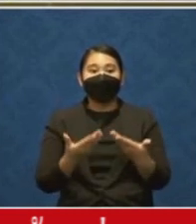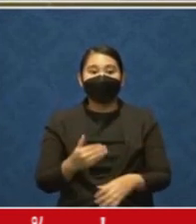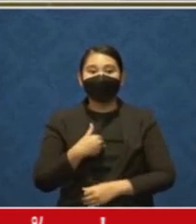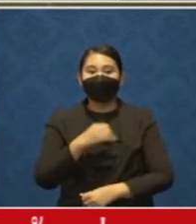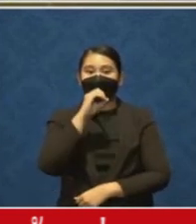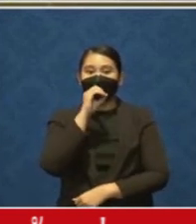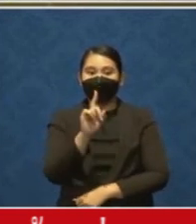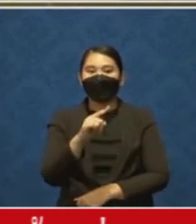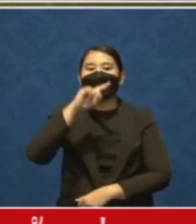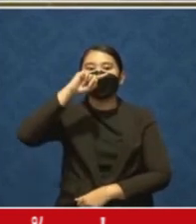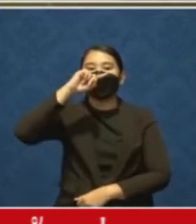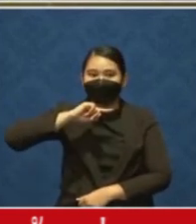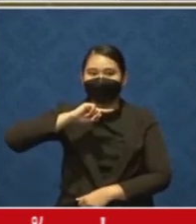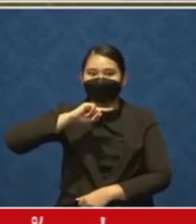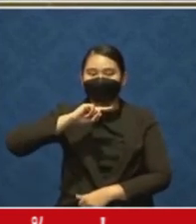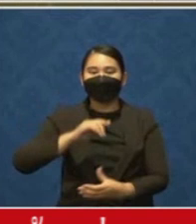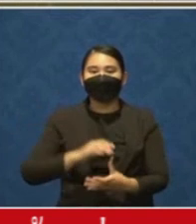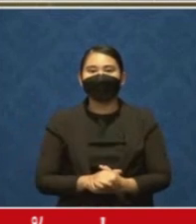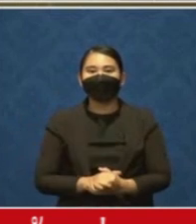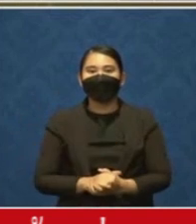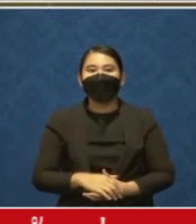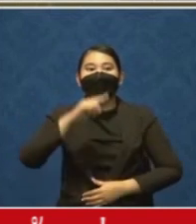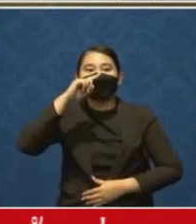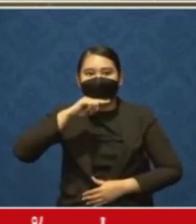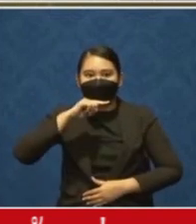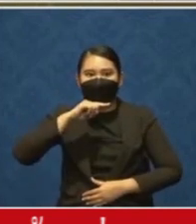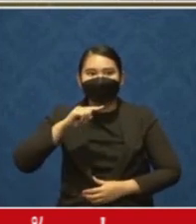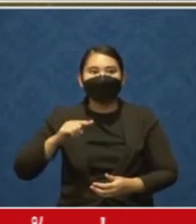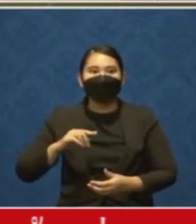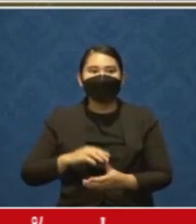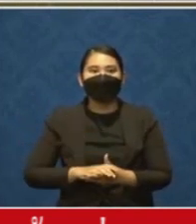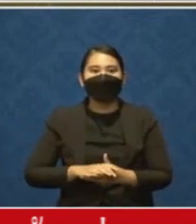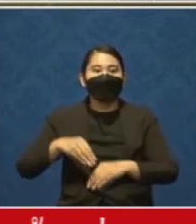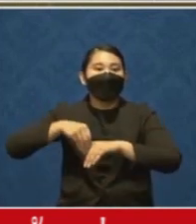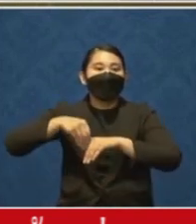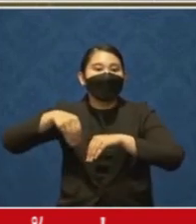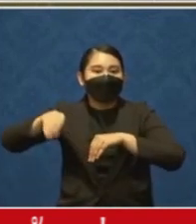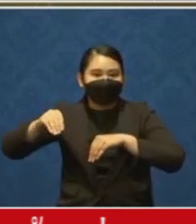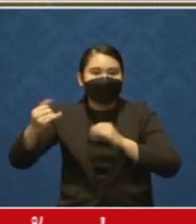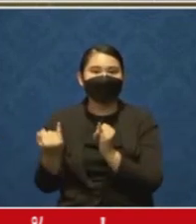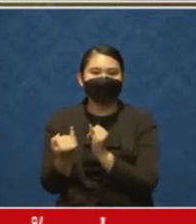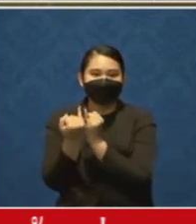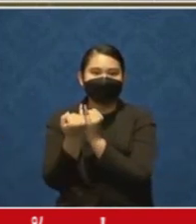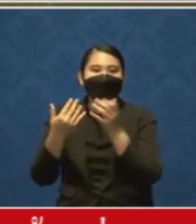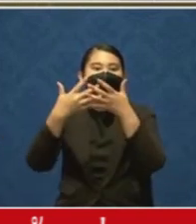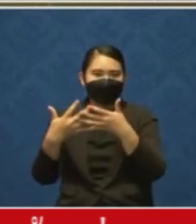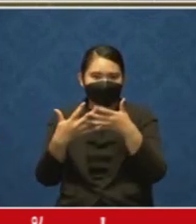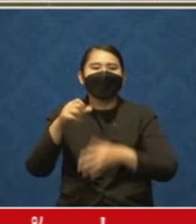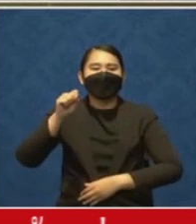และเขายังบอกอีกครับบอกว่าแม้ว่าไทยเนี่ยนะครับจะเป็นพันธมิตรนอกนาโต้ที่ใกล้ชิดกับอเมริ